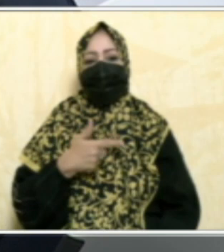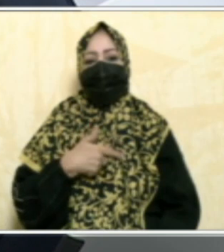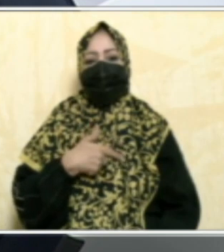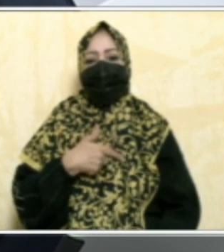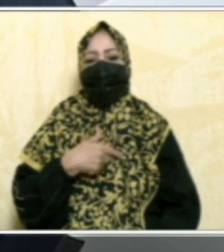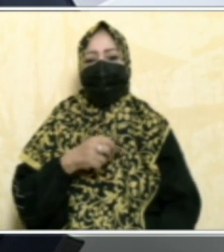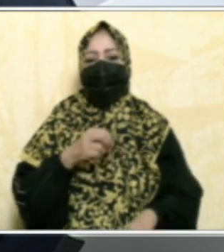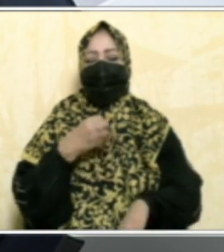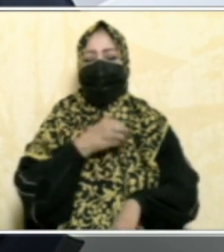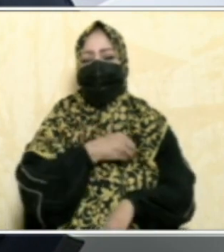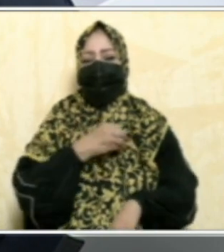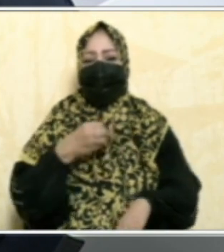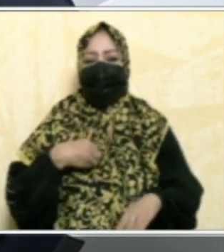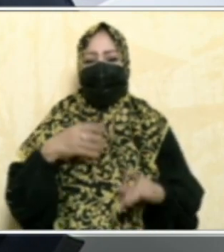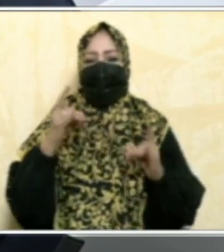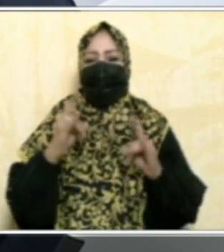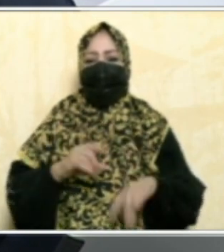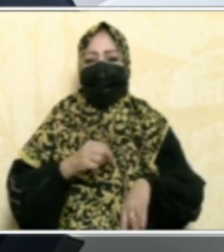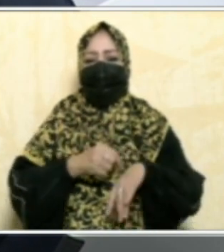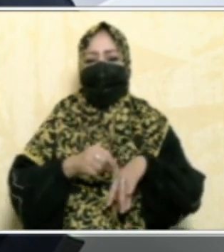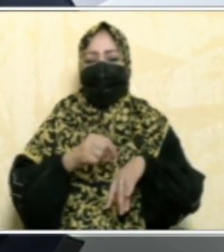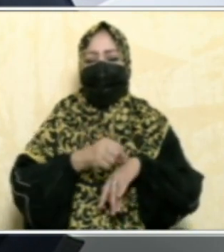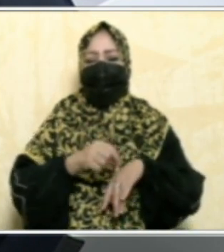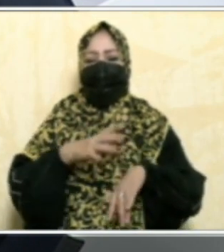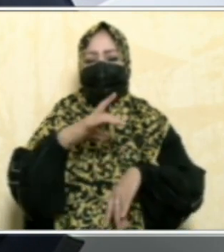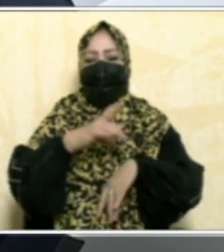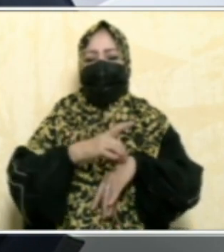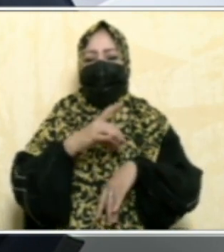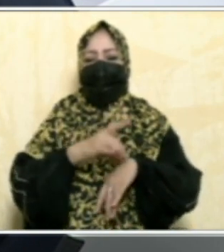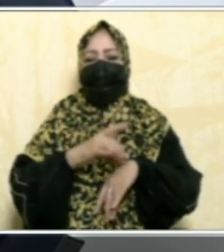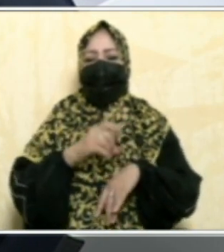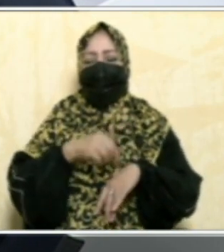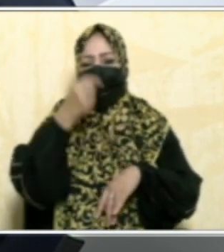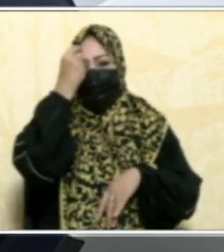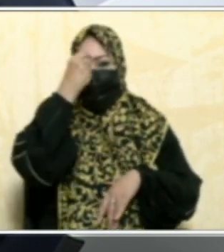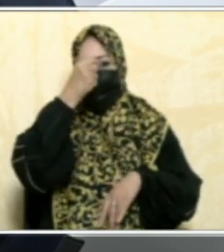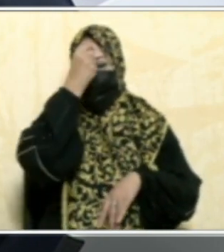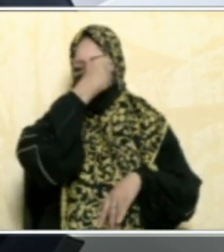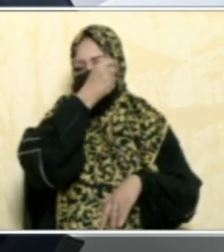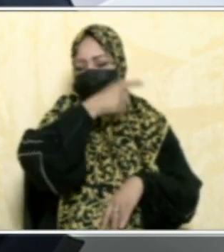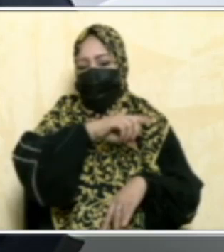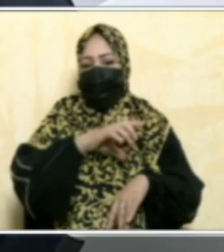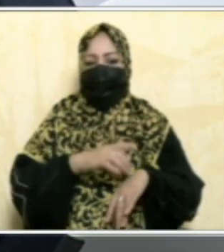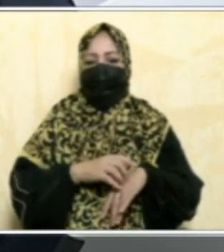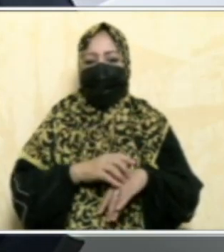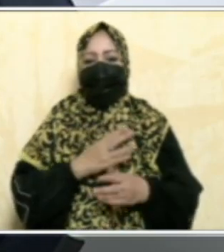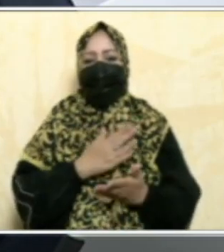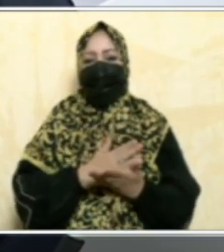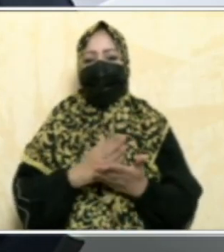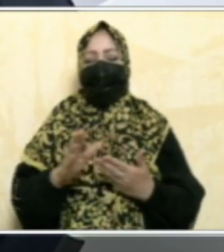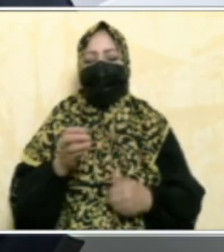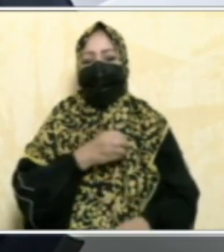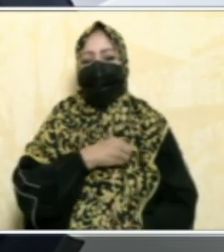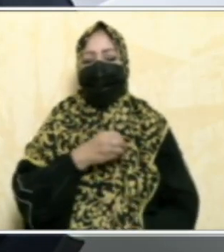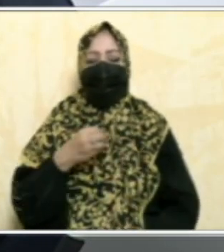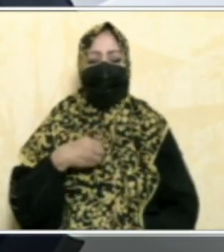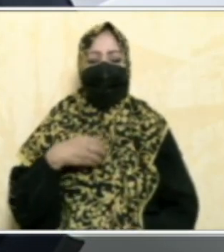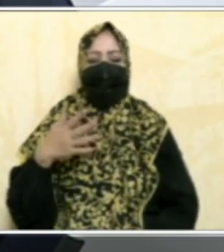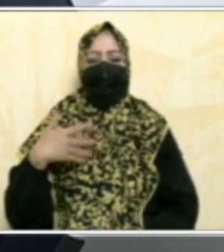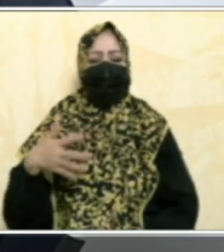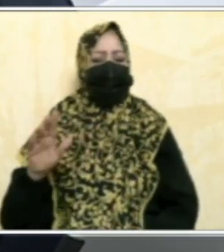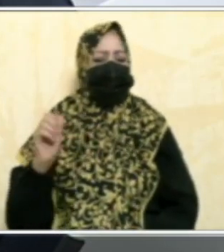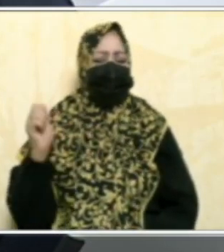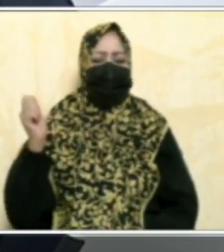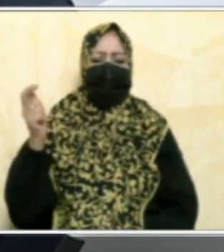شخص مريض يحتاج إلى الحجامة لتكون علاجا له، هذا لا يتقيد بوقت على الصحيح من أقوال العلماء،